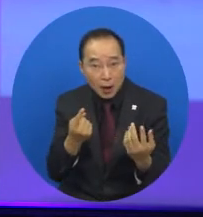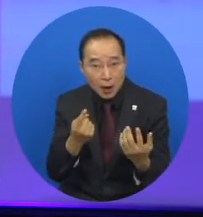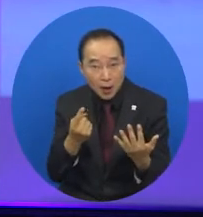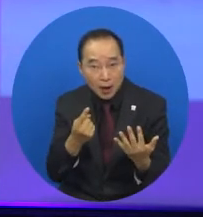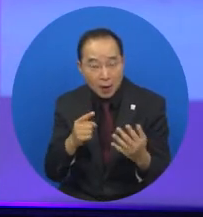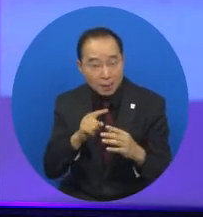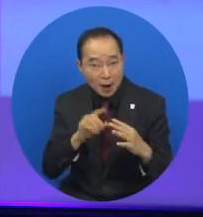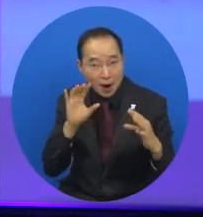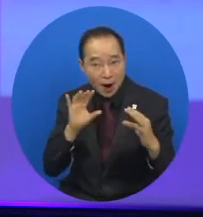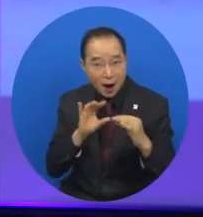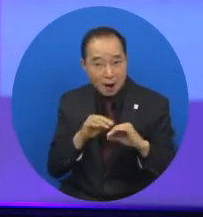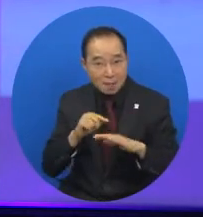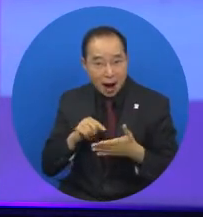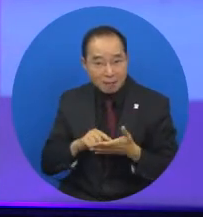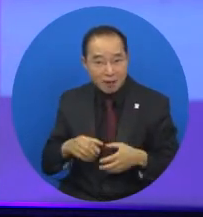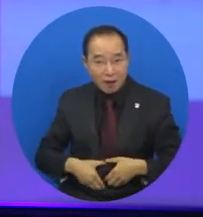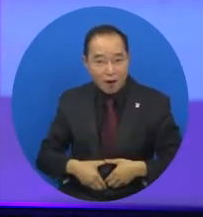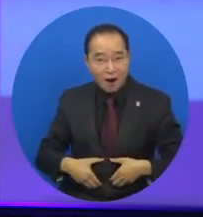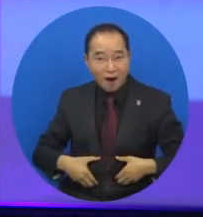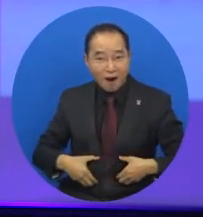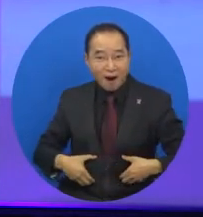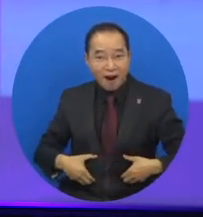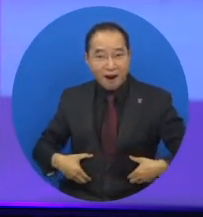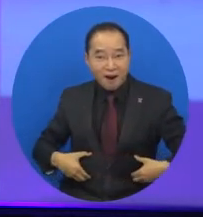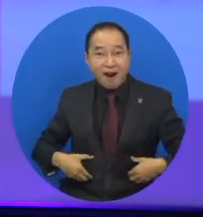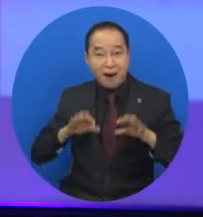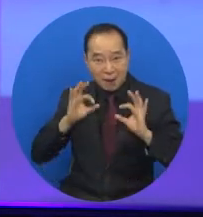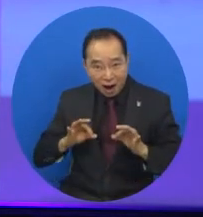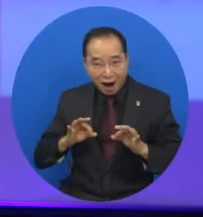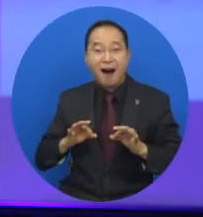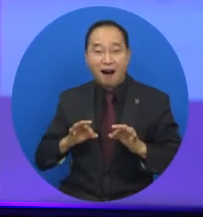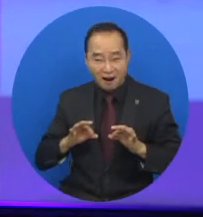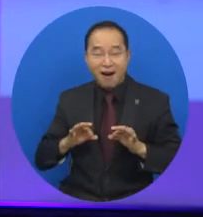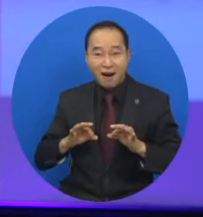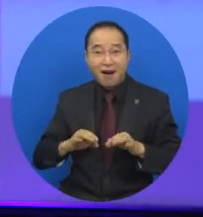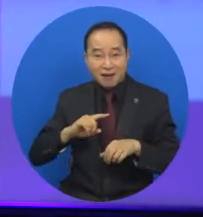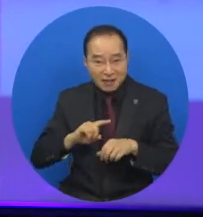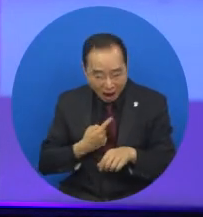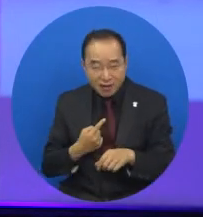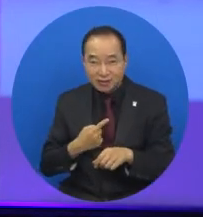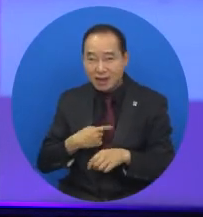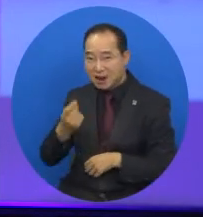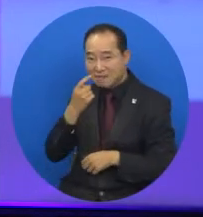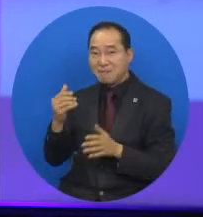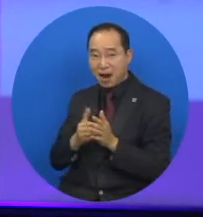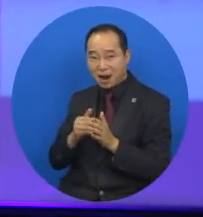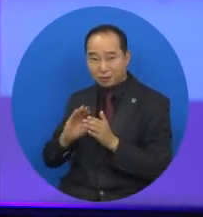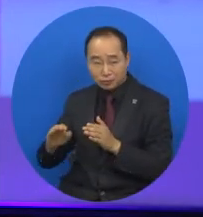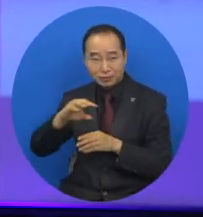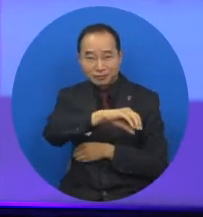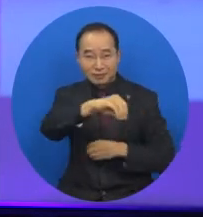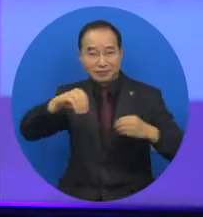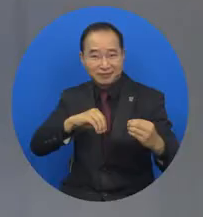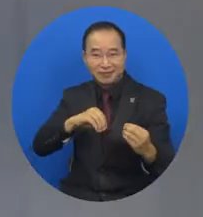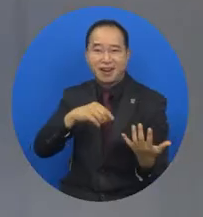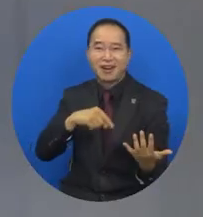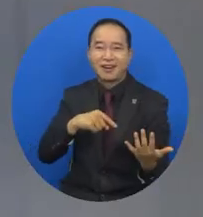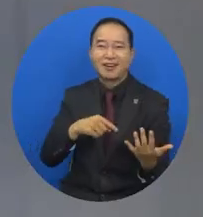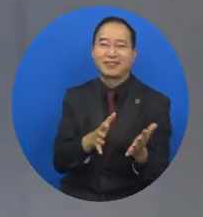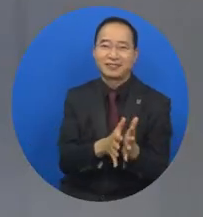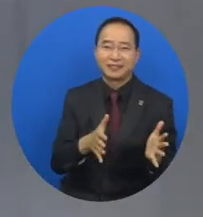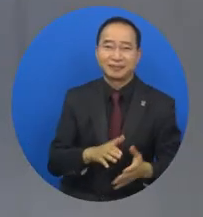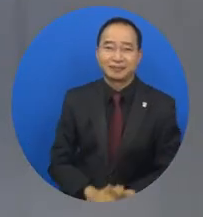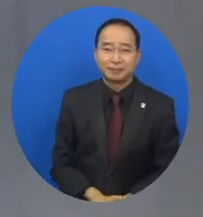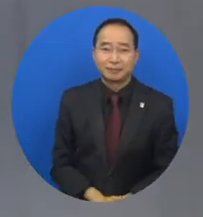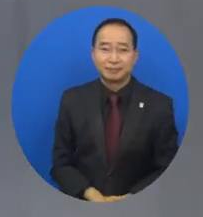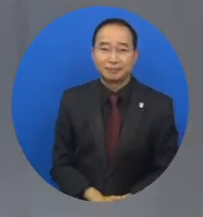저희 마음의 여유가 이제 점점점 넓어지는 현상들을 발견했기 때문에 그건 당연하게 자연스럽게 다가오는